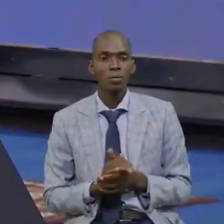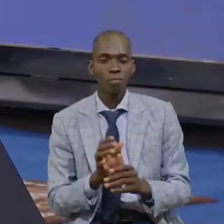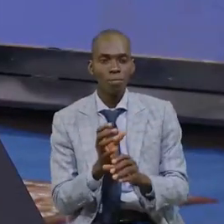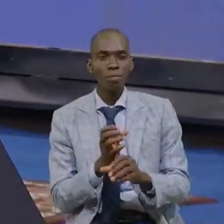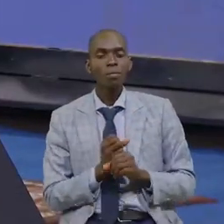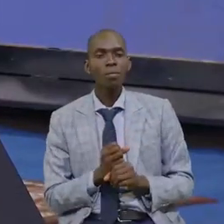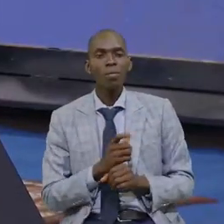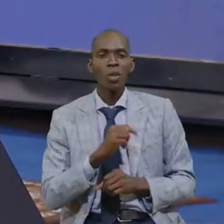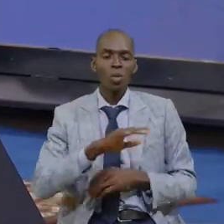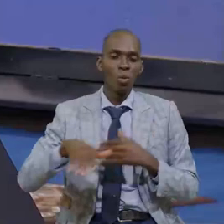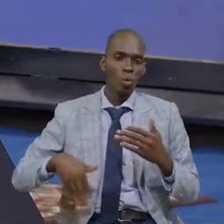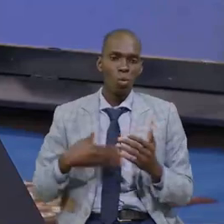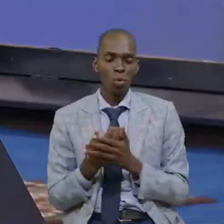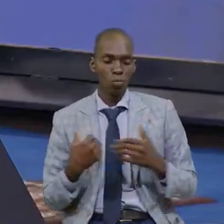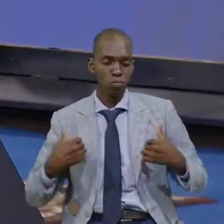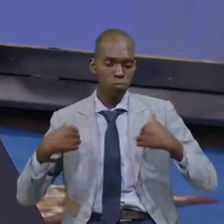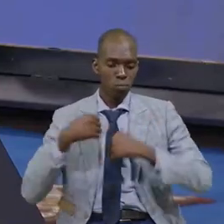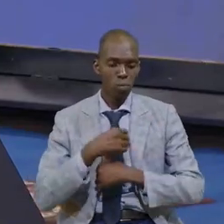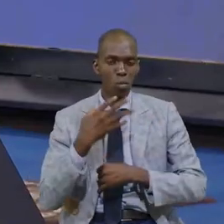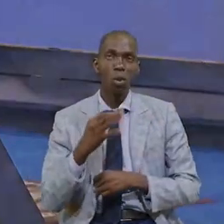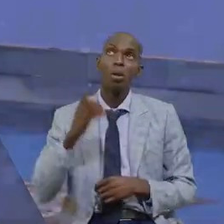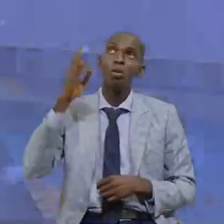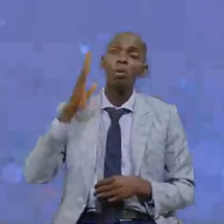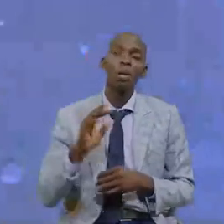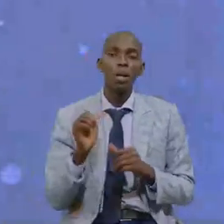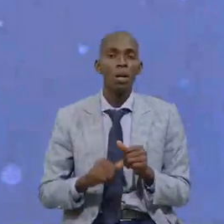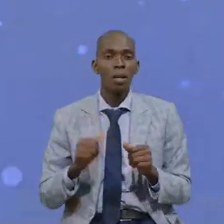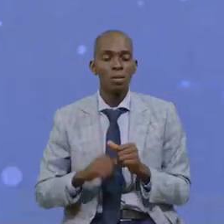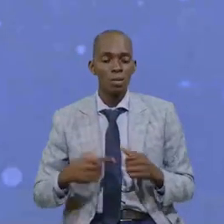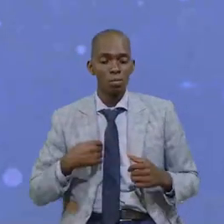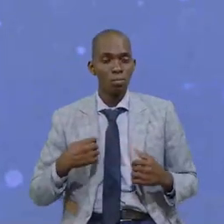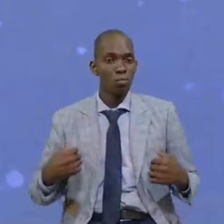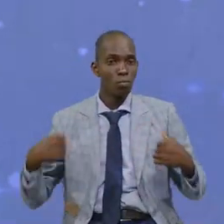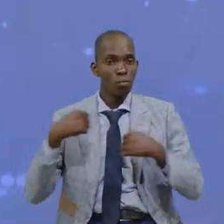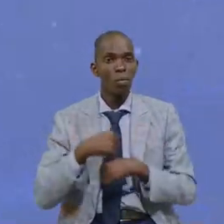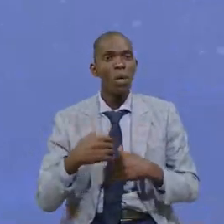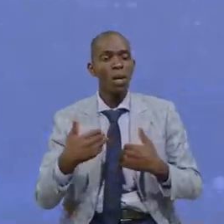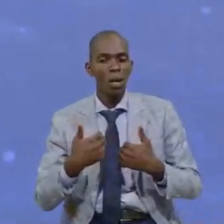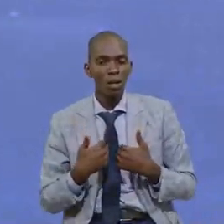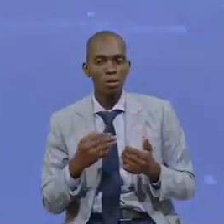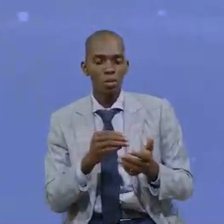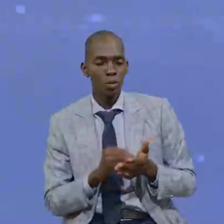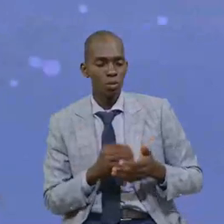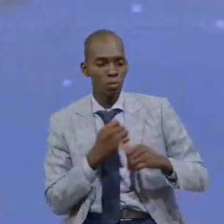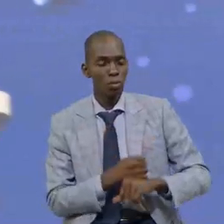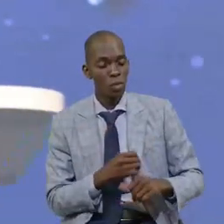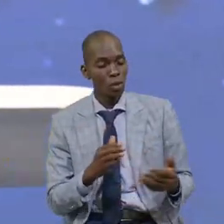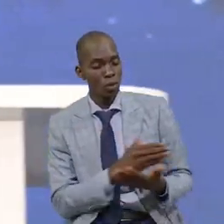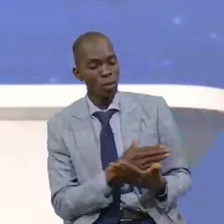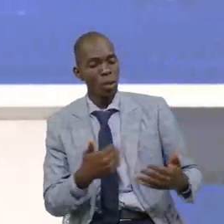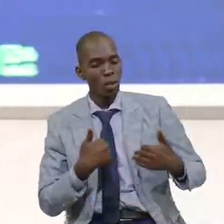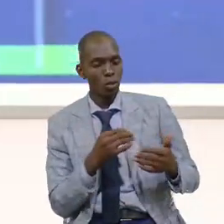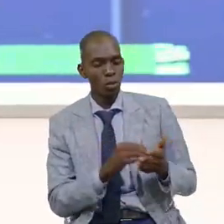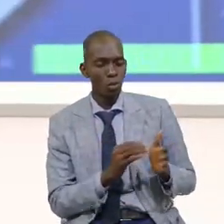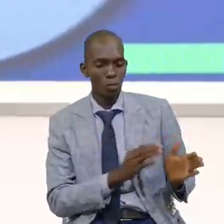Verset 11 et 2. Revêtez-vous de toutes les armes de Dieu. Toute arme a son rôle. Le chant